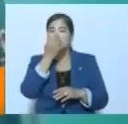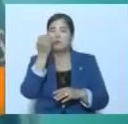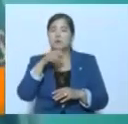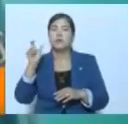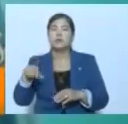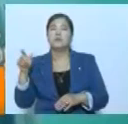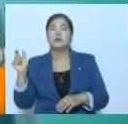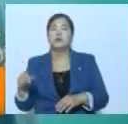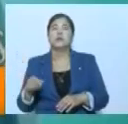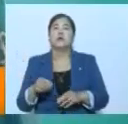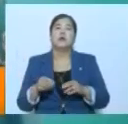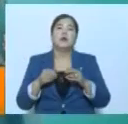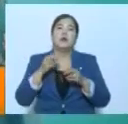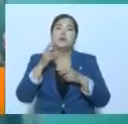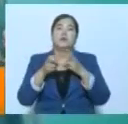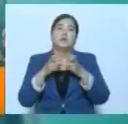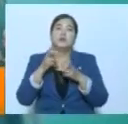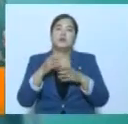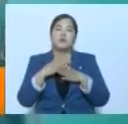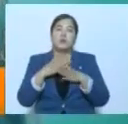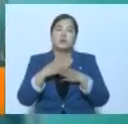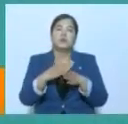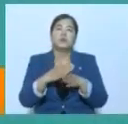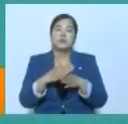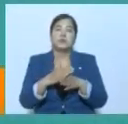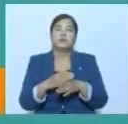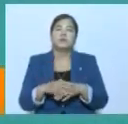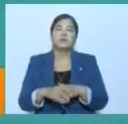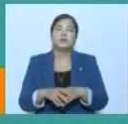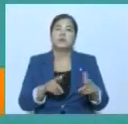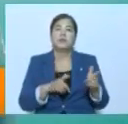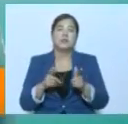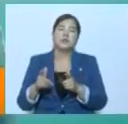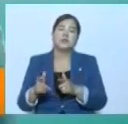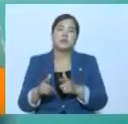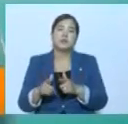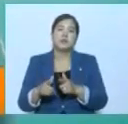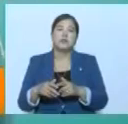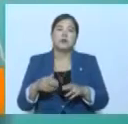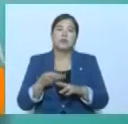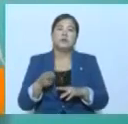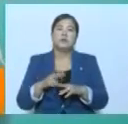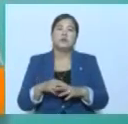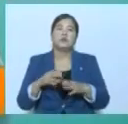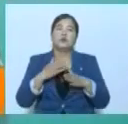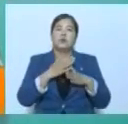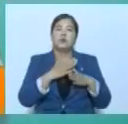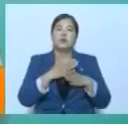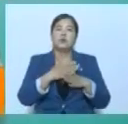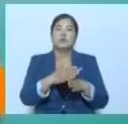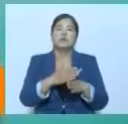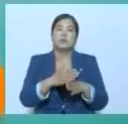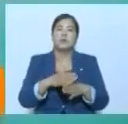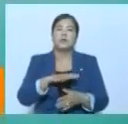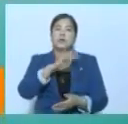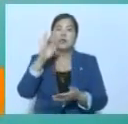адамдардың операцияға жағдайын жасап, көздеріне операцияға дайындадық. Бұл жерде көмек жасап жатқан мен